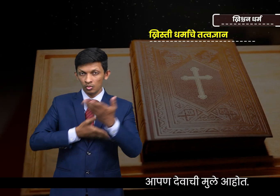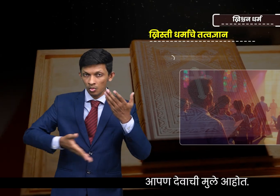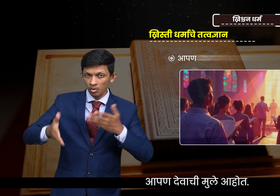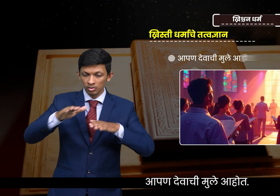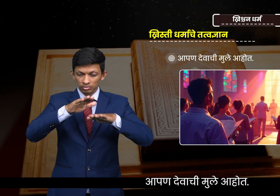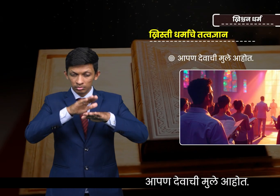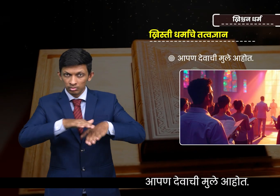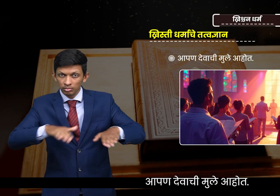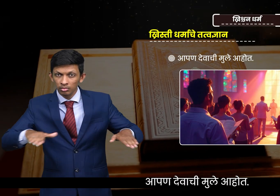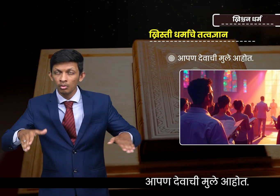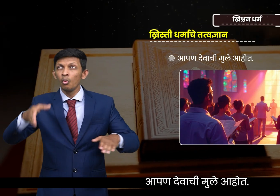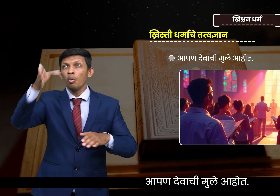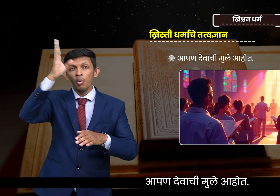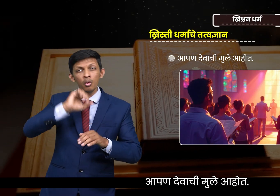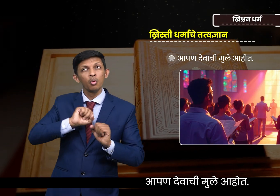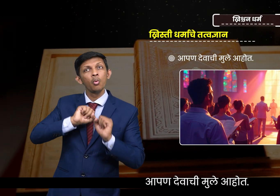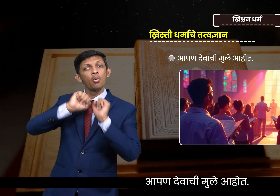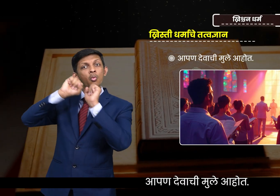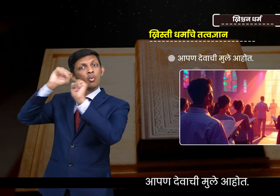आपण देवाची मुले आहोत.